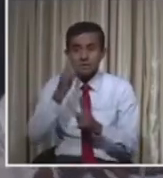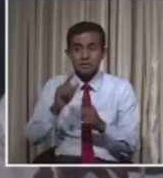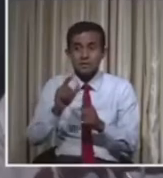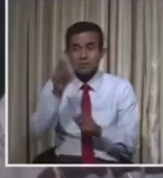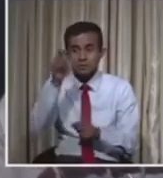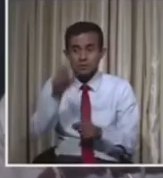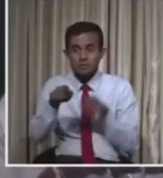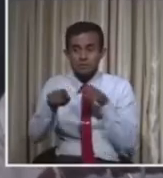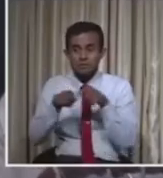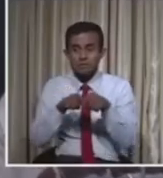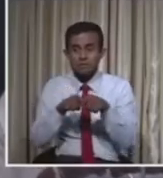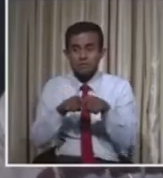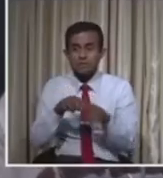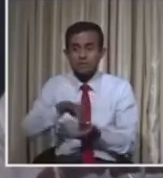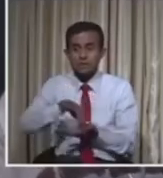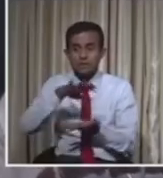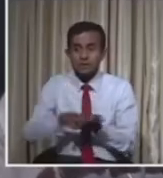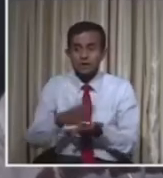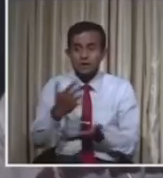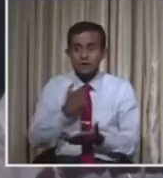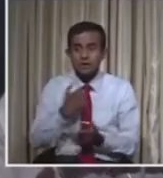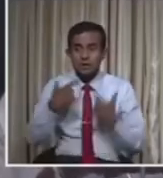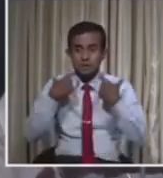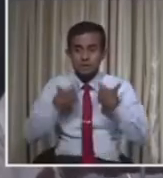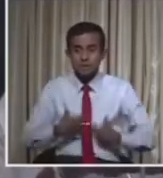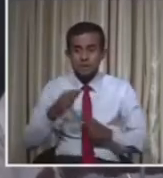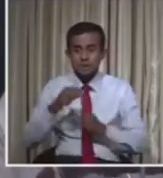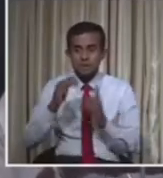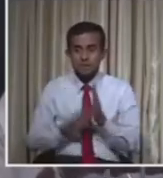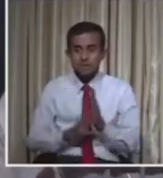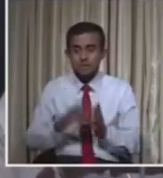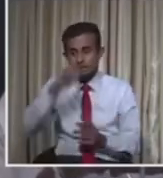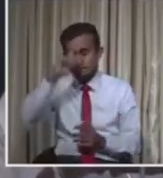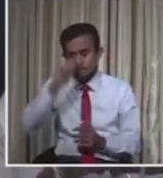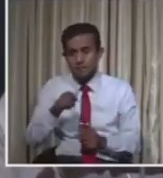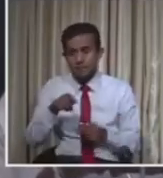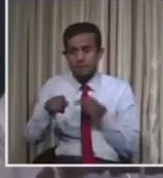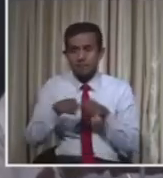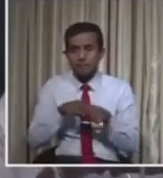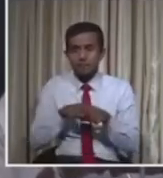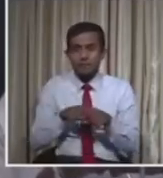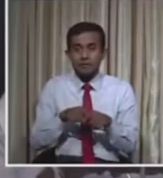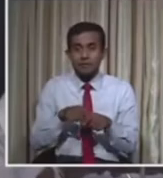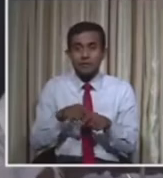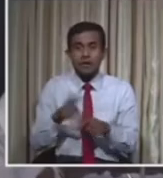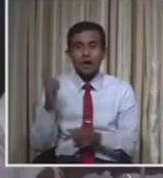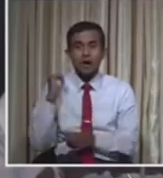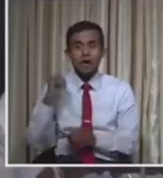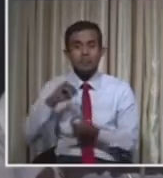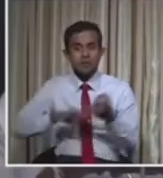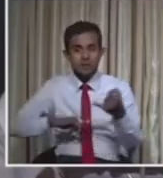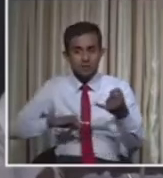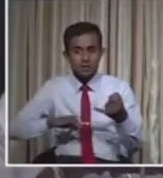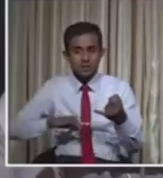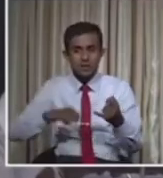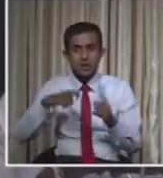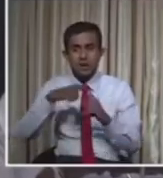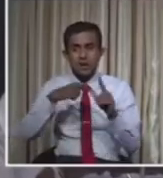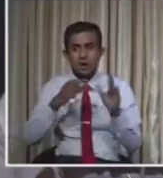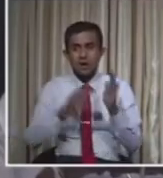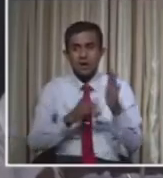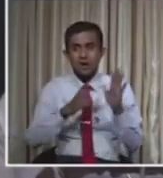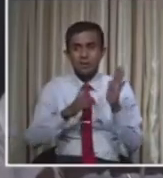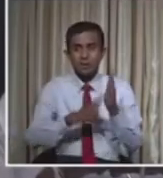හැටියට තීන්දුවක් ගන්නවා මහින්ද රාජපක්ෂ අගමැතිතුමා හැටියට ඒ වගේම ආරක්ෂක ලේකම් කමල්